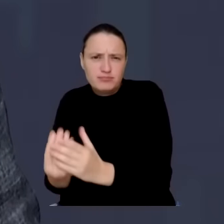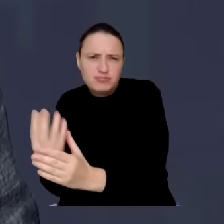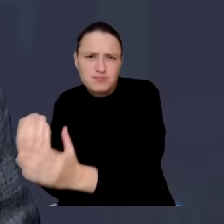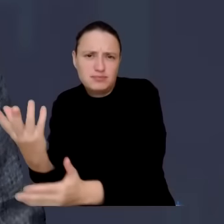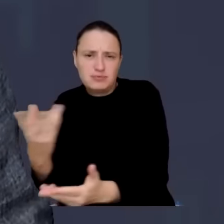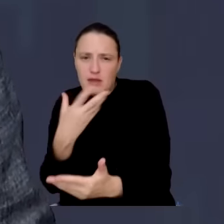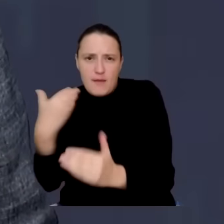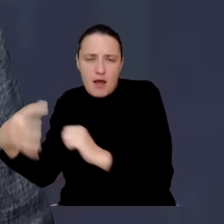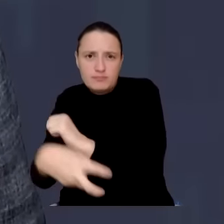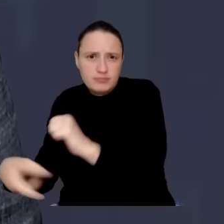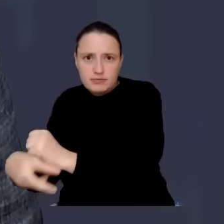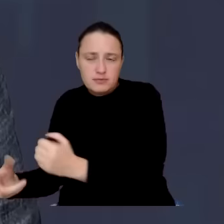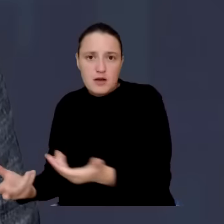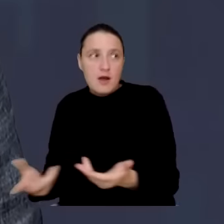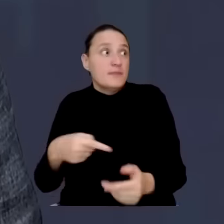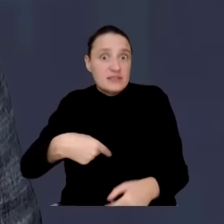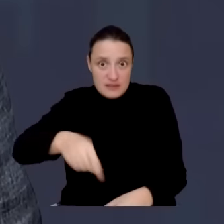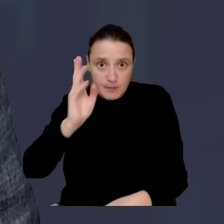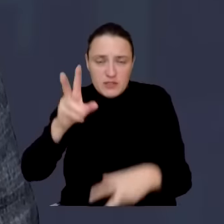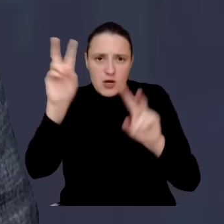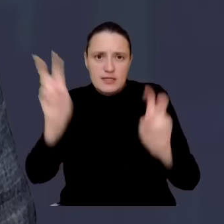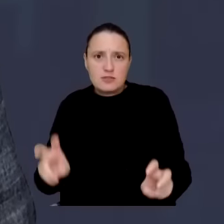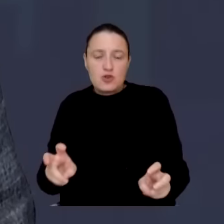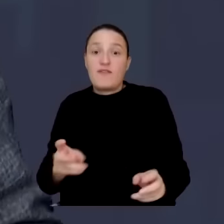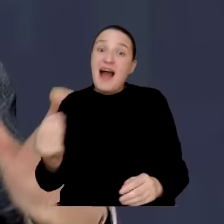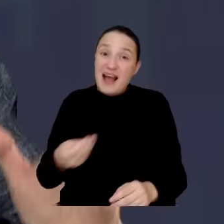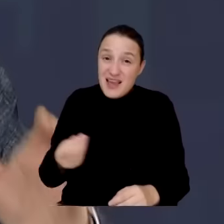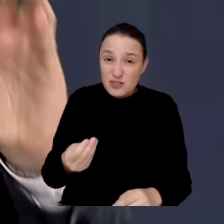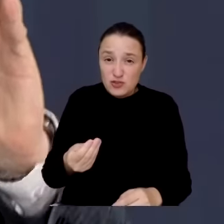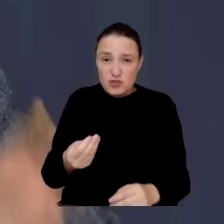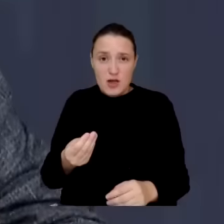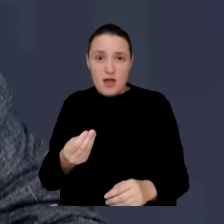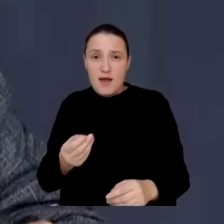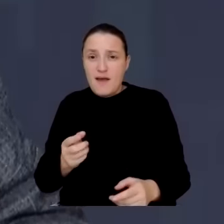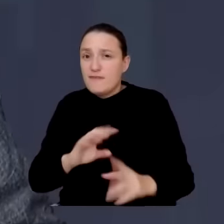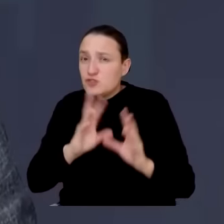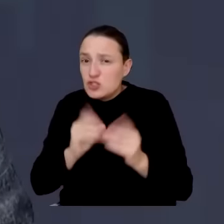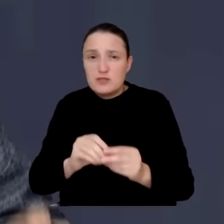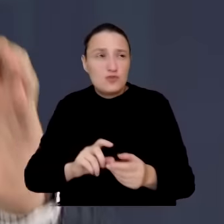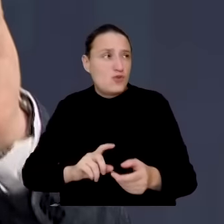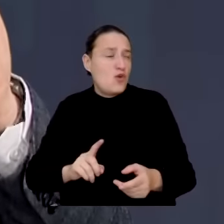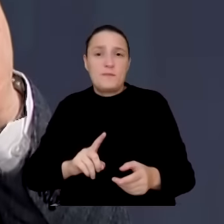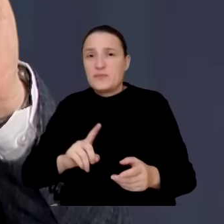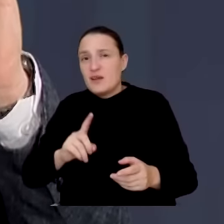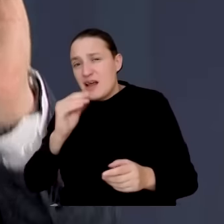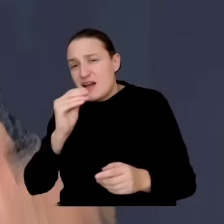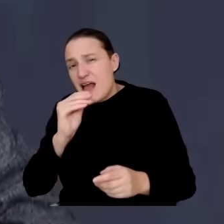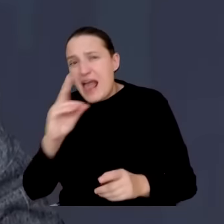katastrofy jeszcze mam wrażenie że tylko dociskam gazu brnąć tą religię